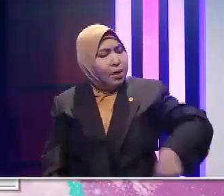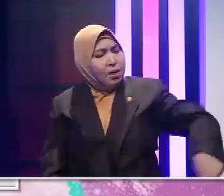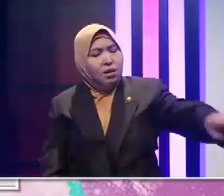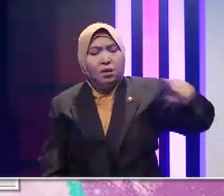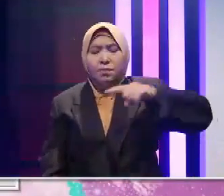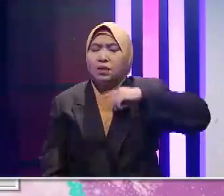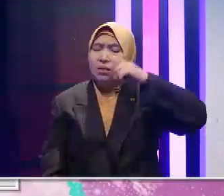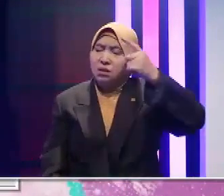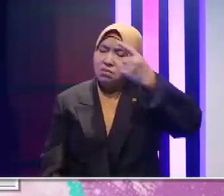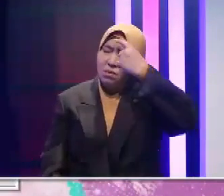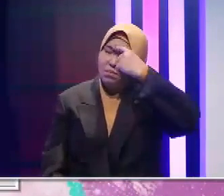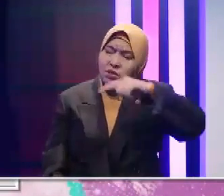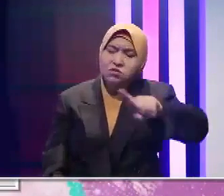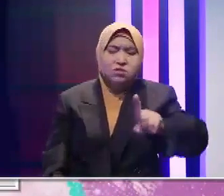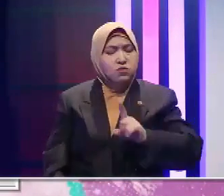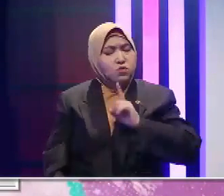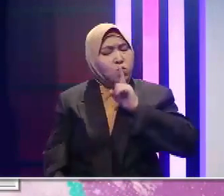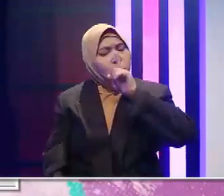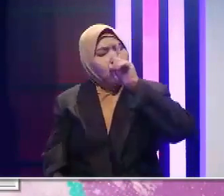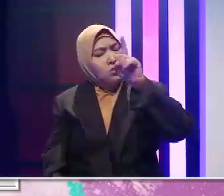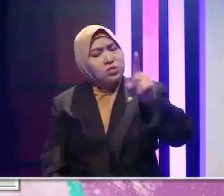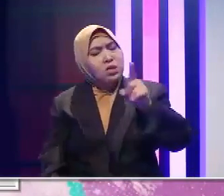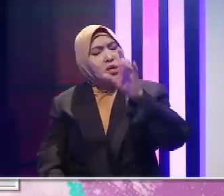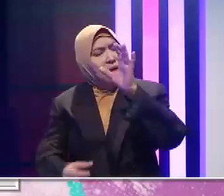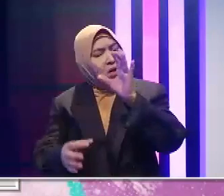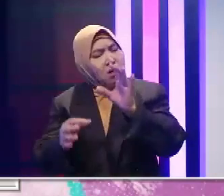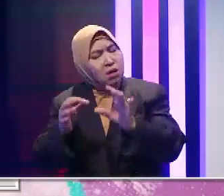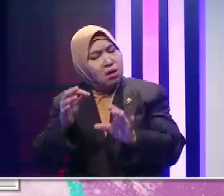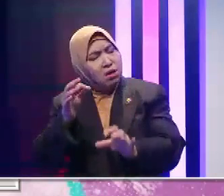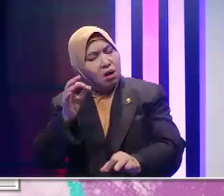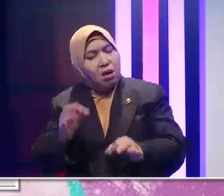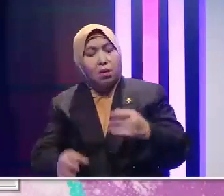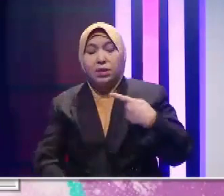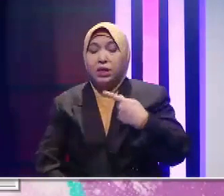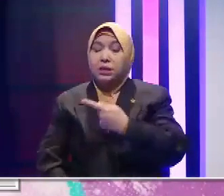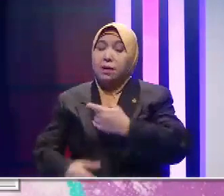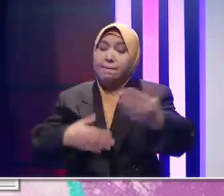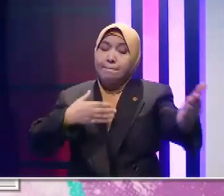Yaquluna la'in raja'na